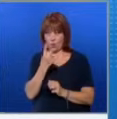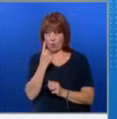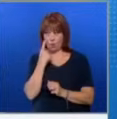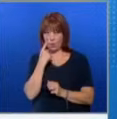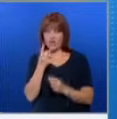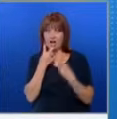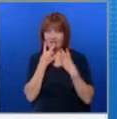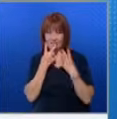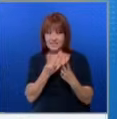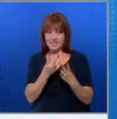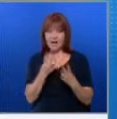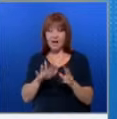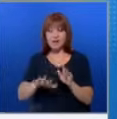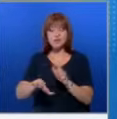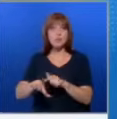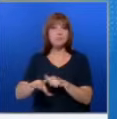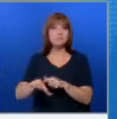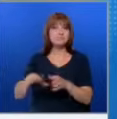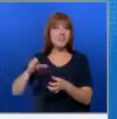че видях нещо в ръцете му.